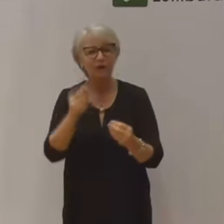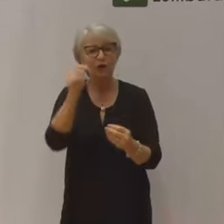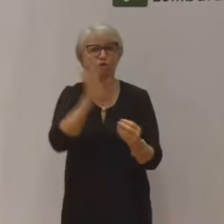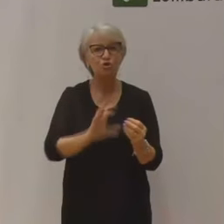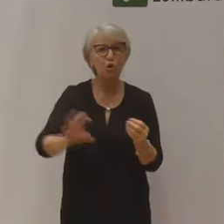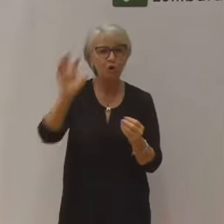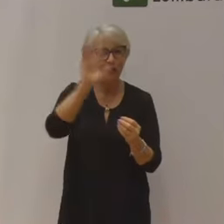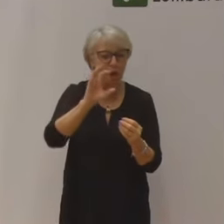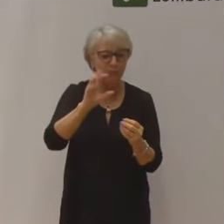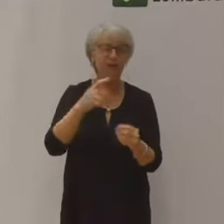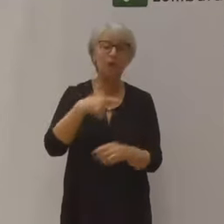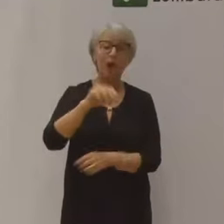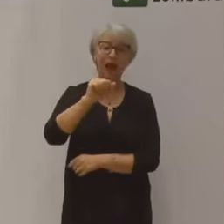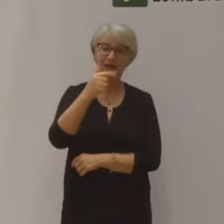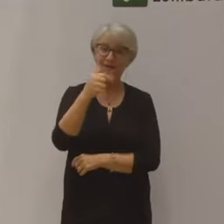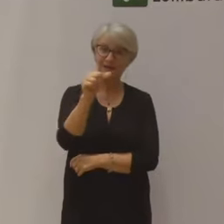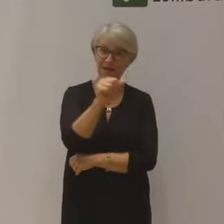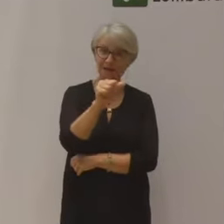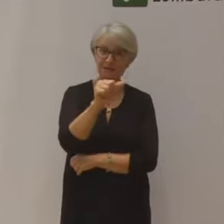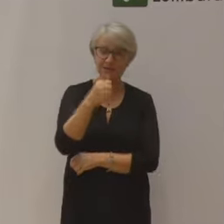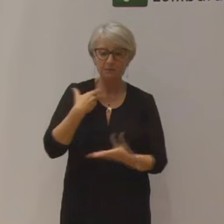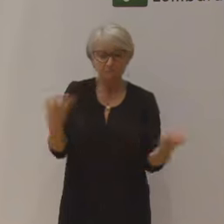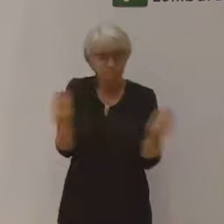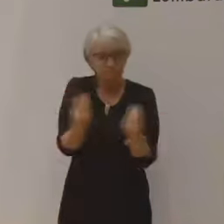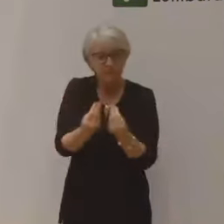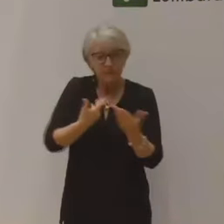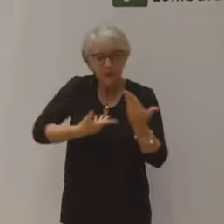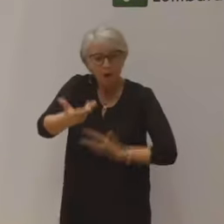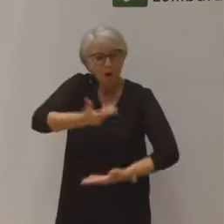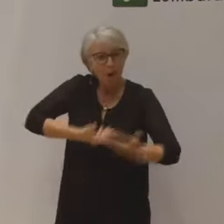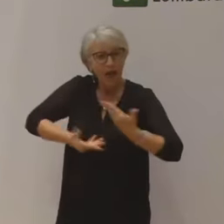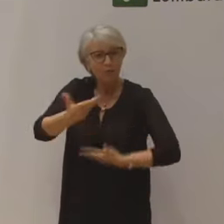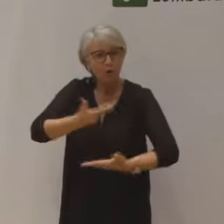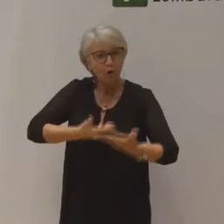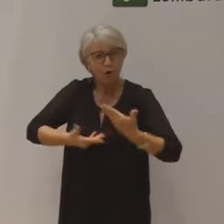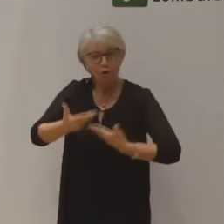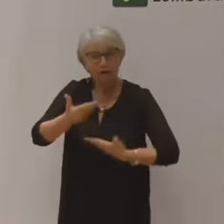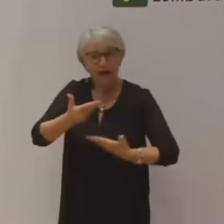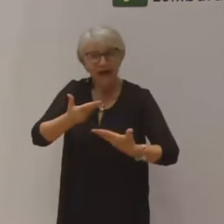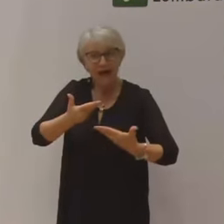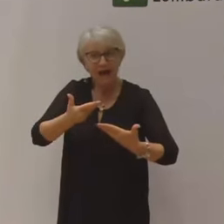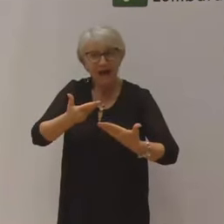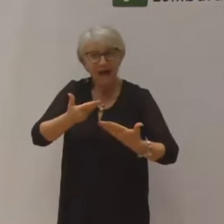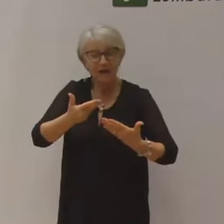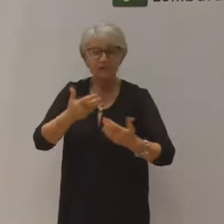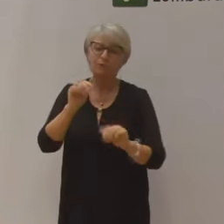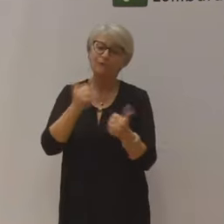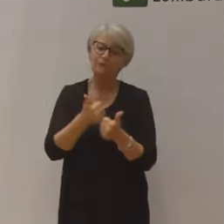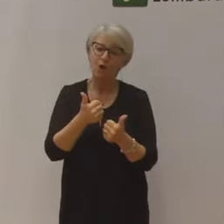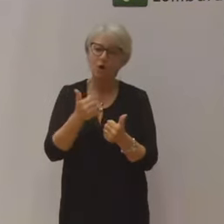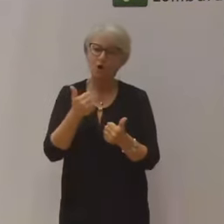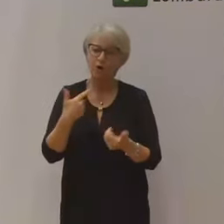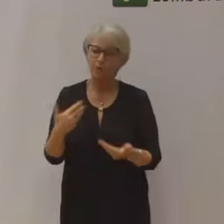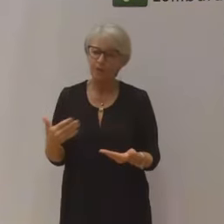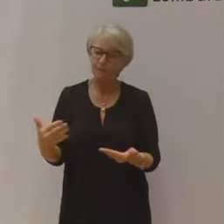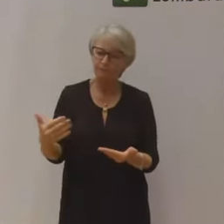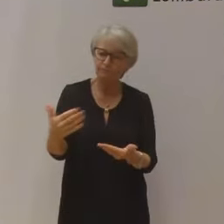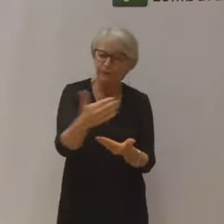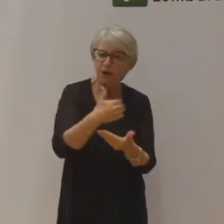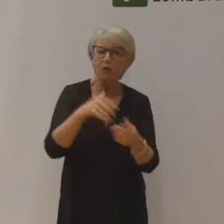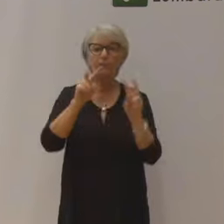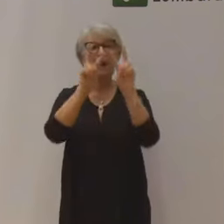dalle ATS che hanno collaborato e hanno fatto appunto da punto di raccordo sul tema del dopo di